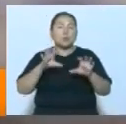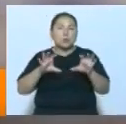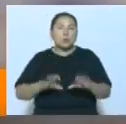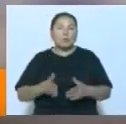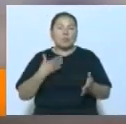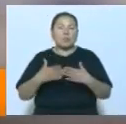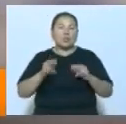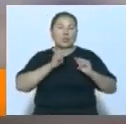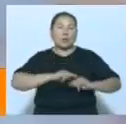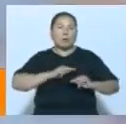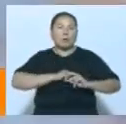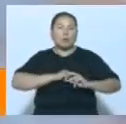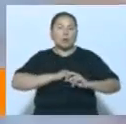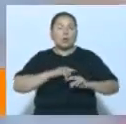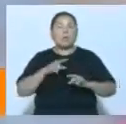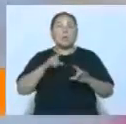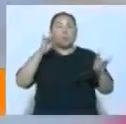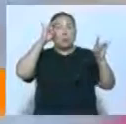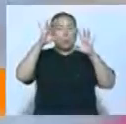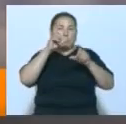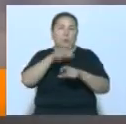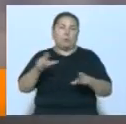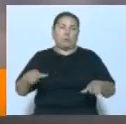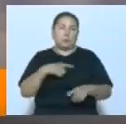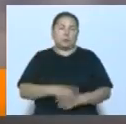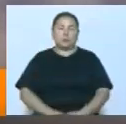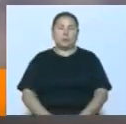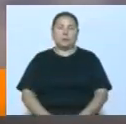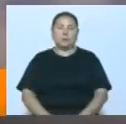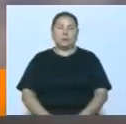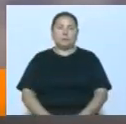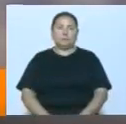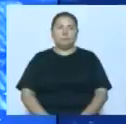отношении деятельности медиа-личностей и блогеров. Ирдос Кужантайло, Нурсултан Нуржанов, Дидар.